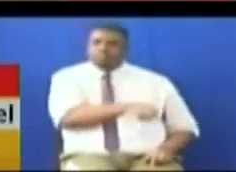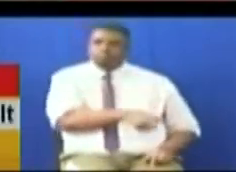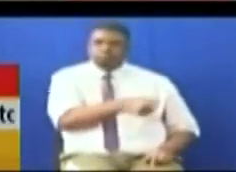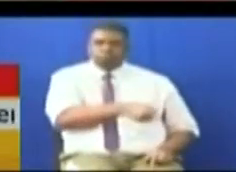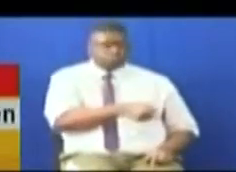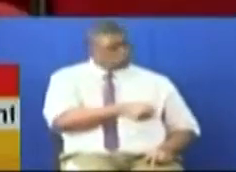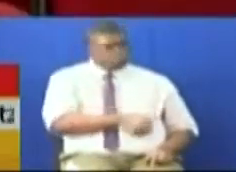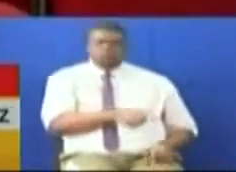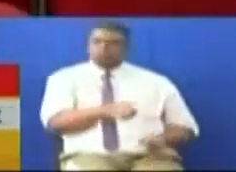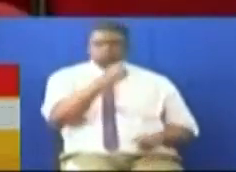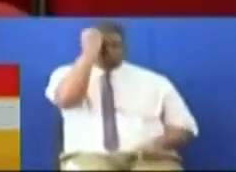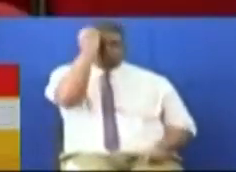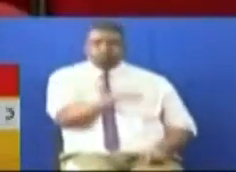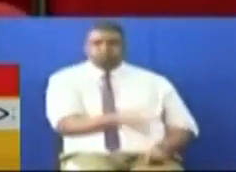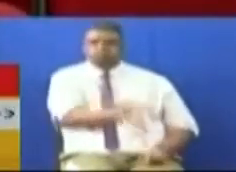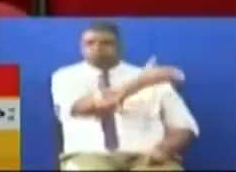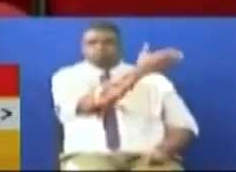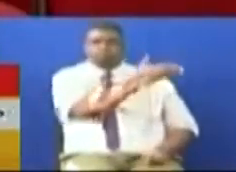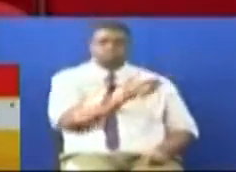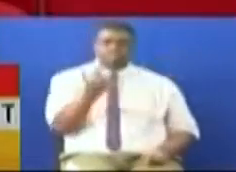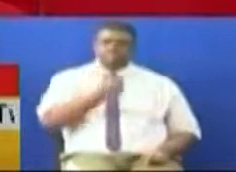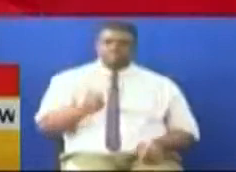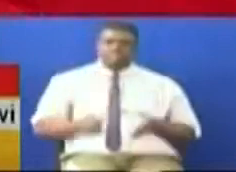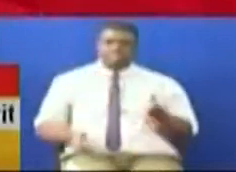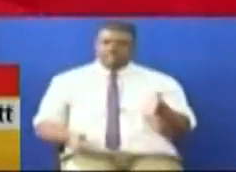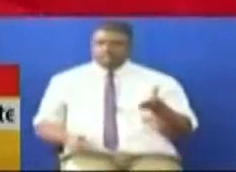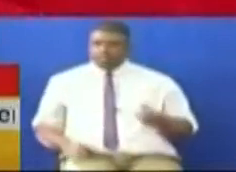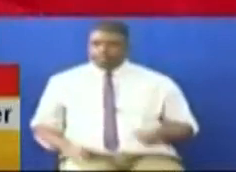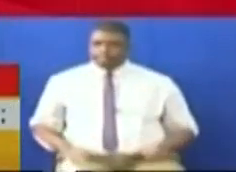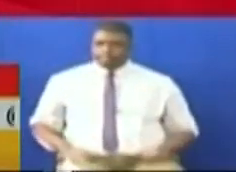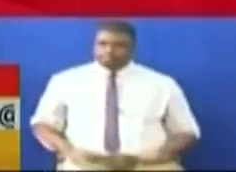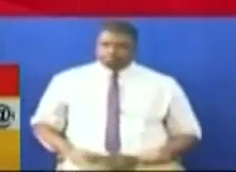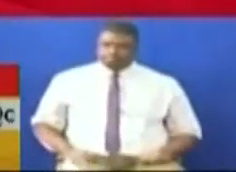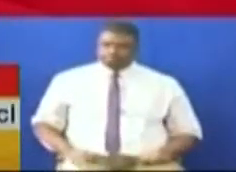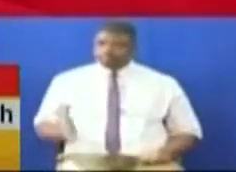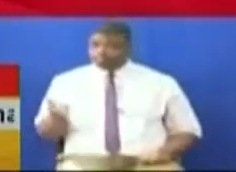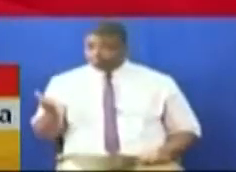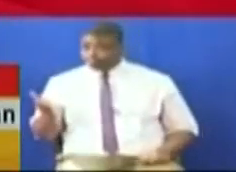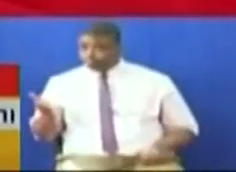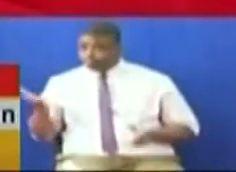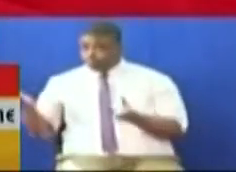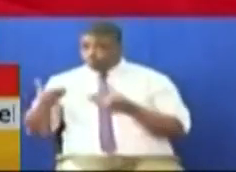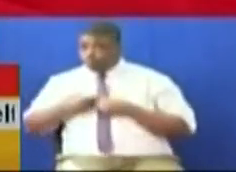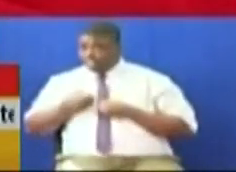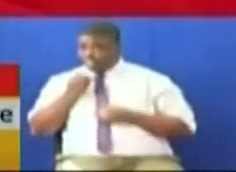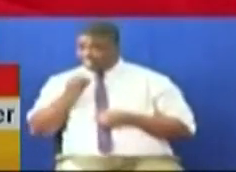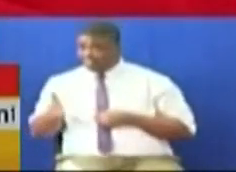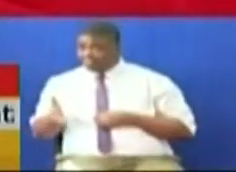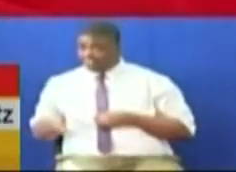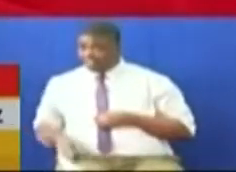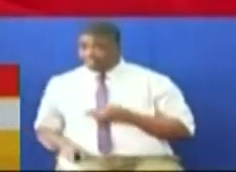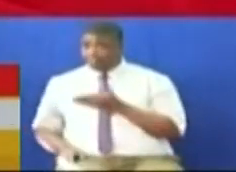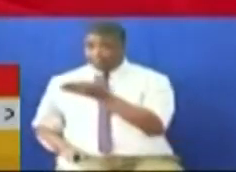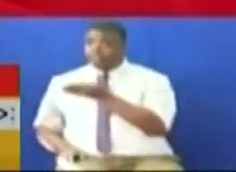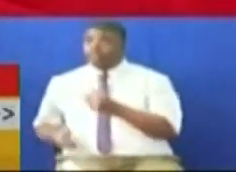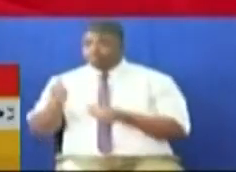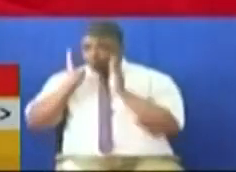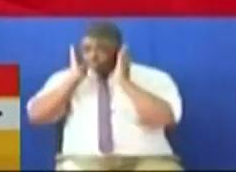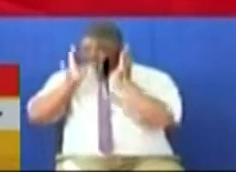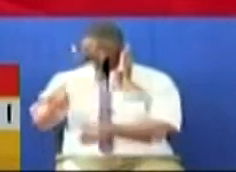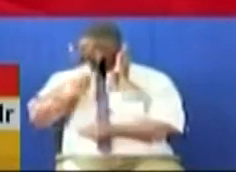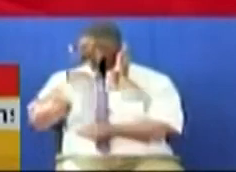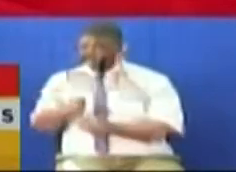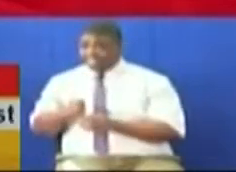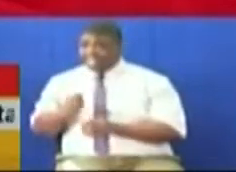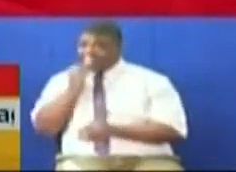nchini Tanzania. Mheshimiwa Spika, nashukuru Masara. Mheshimiwa Spika, nashukuru na naomba nipokee taarifa ya